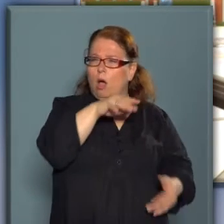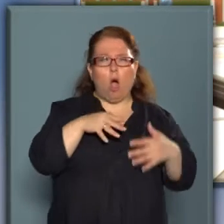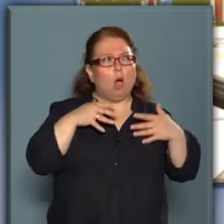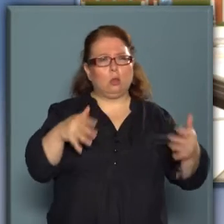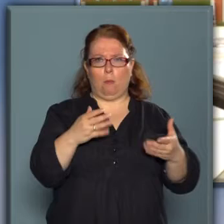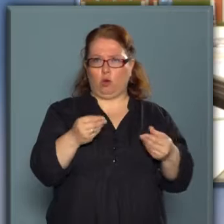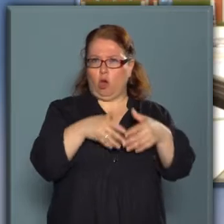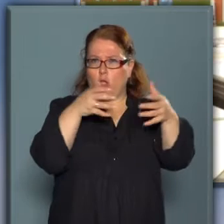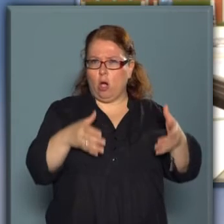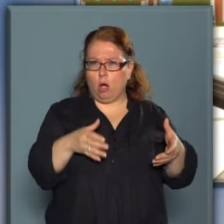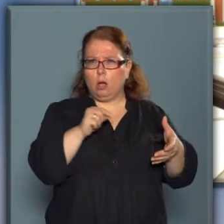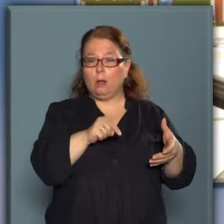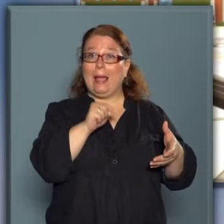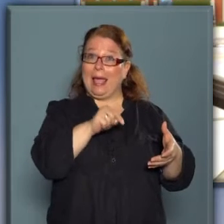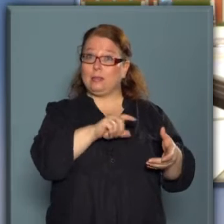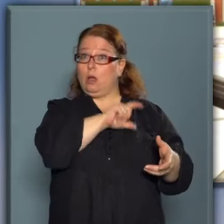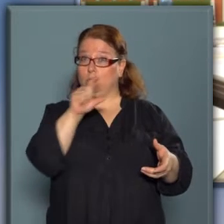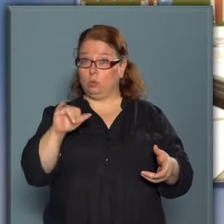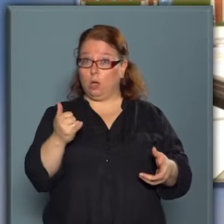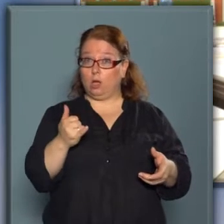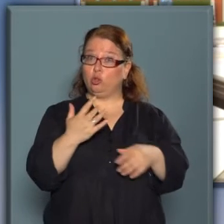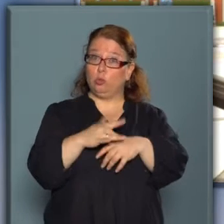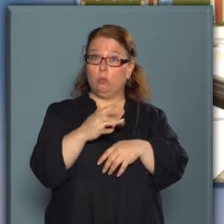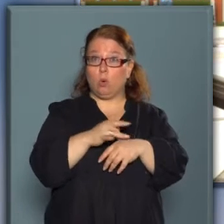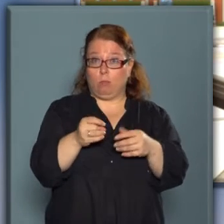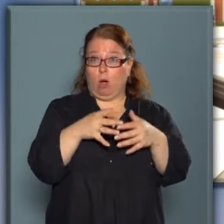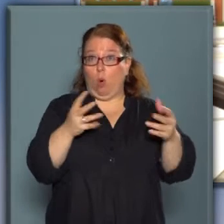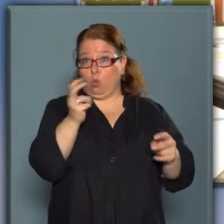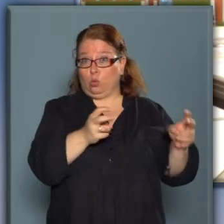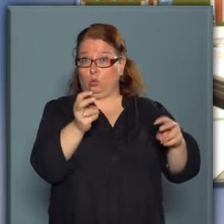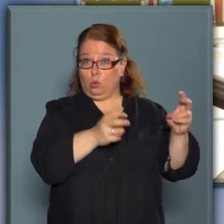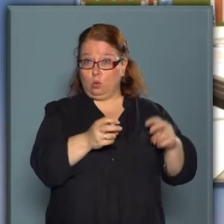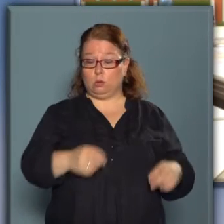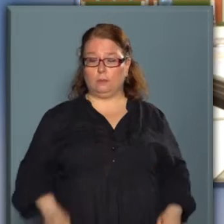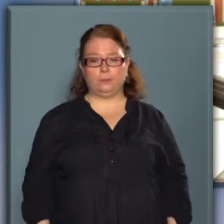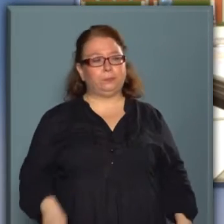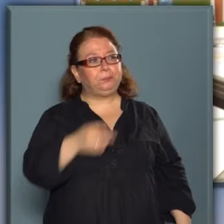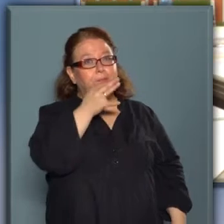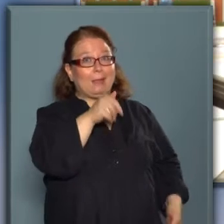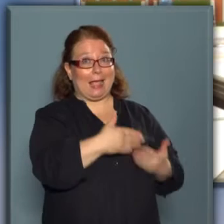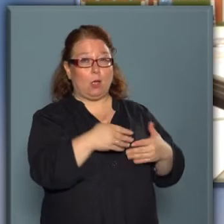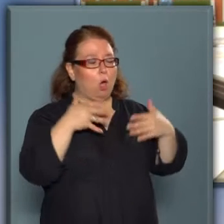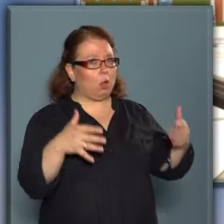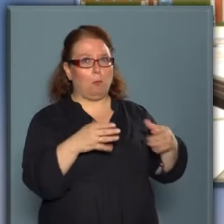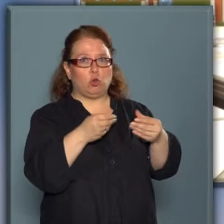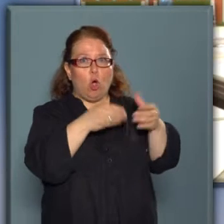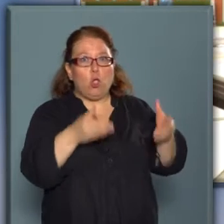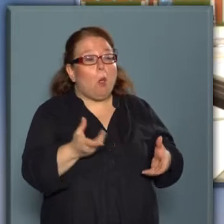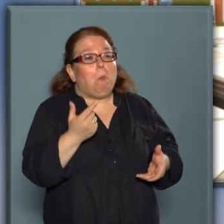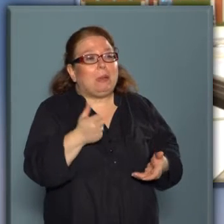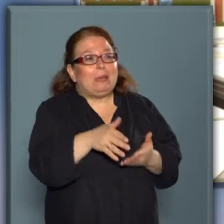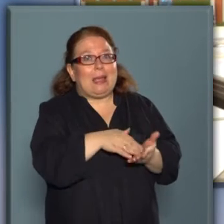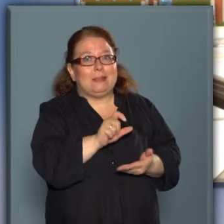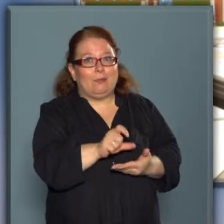a birtokunkban, amit azóta is megpróbálunk gyarapítani. És ezzel a hatalmas anyaggal mit lehet